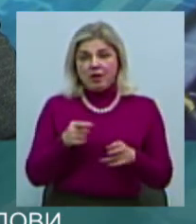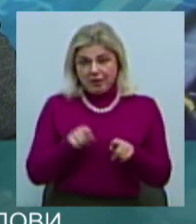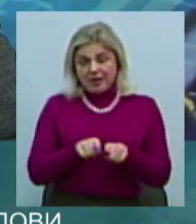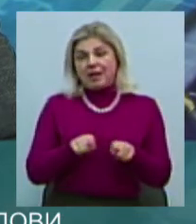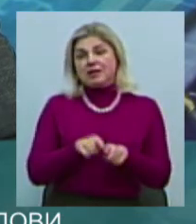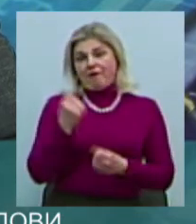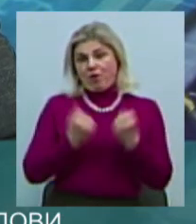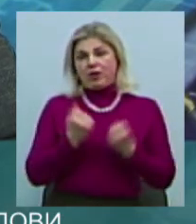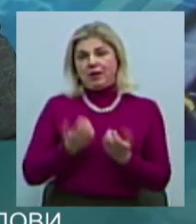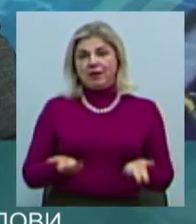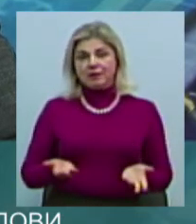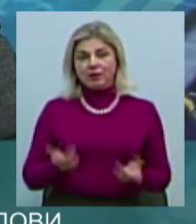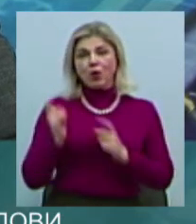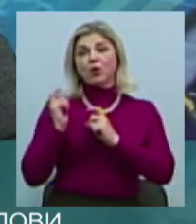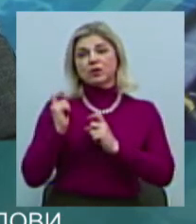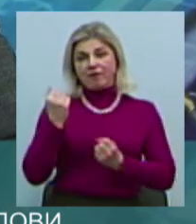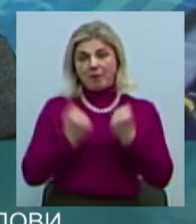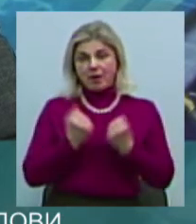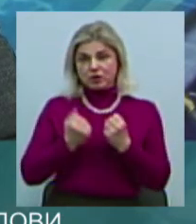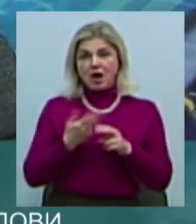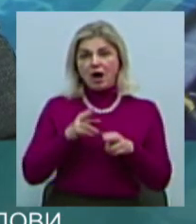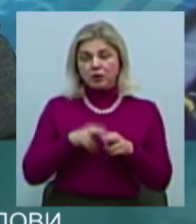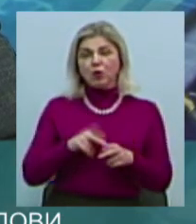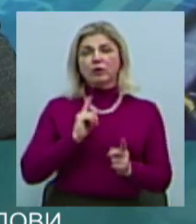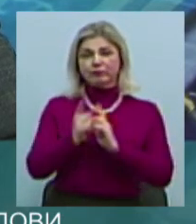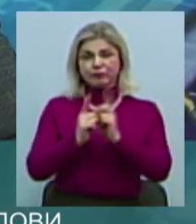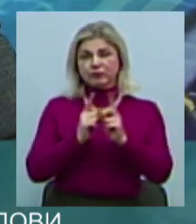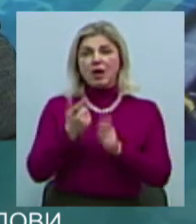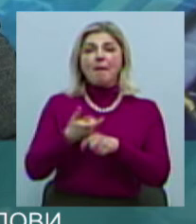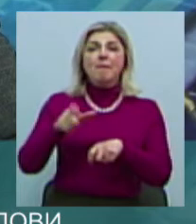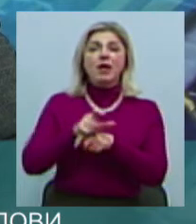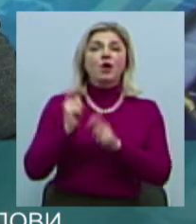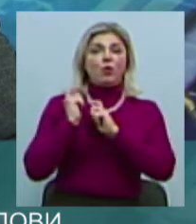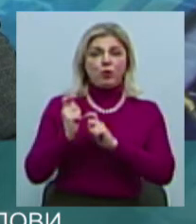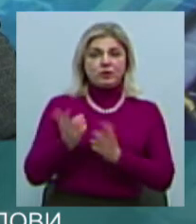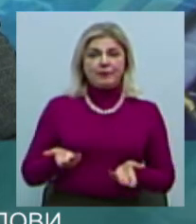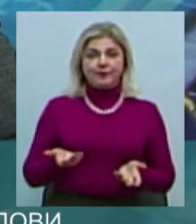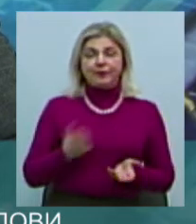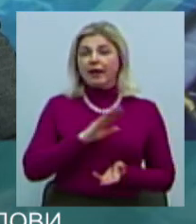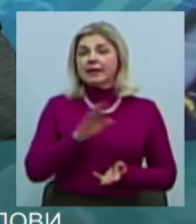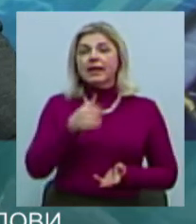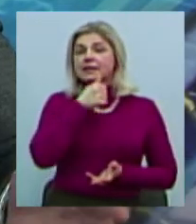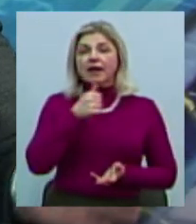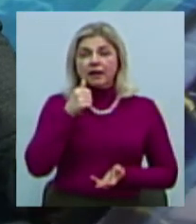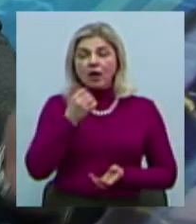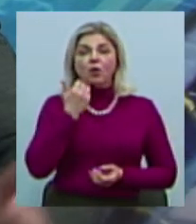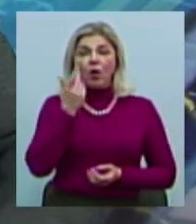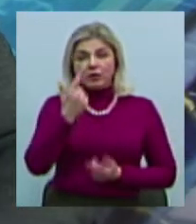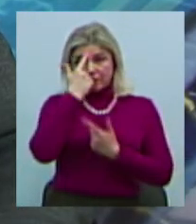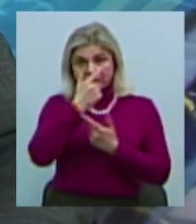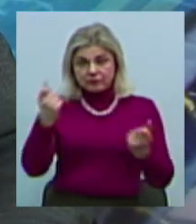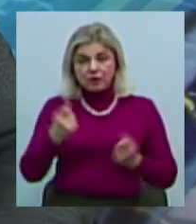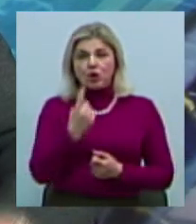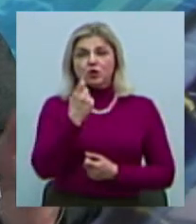ж самі, так, да, грузові машини, які йдуть з перегрузом. Там. Не секрет, мы же когда даже озвучивали, что там чуть